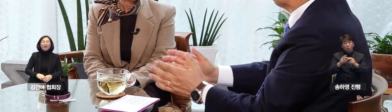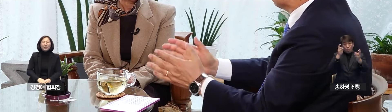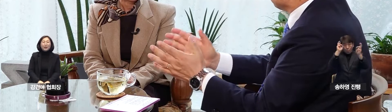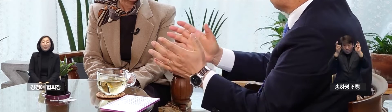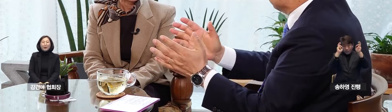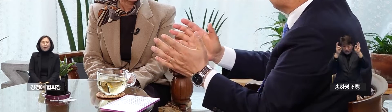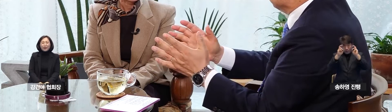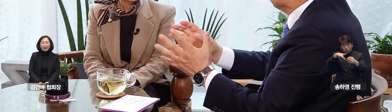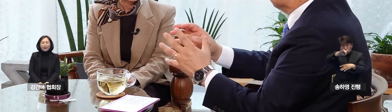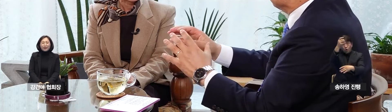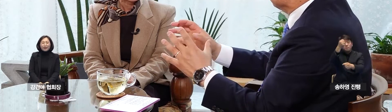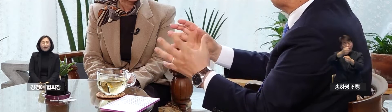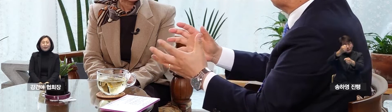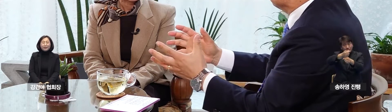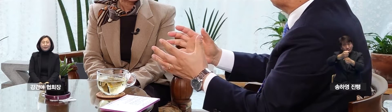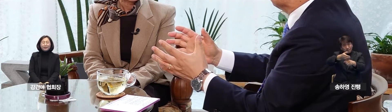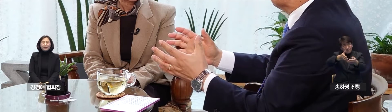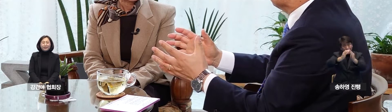분은